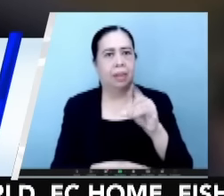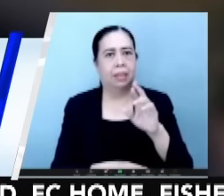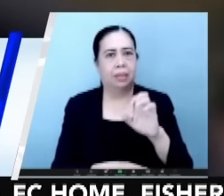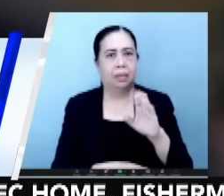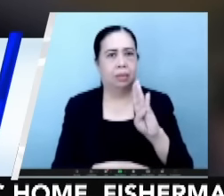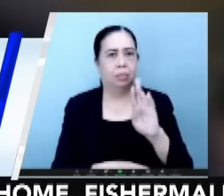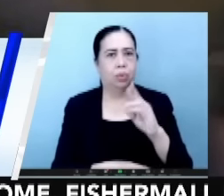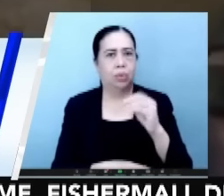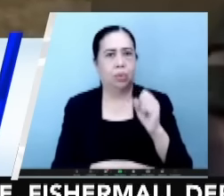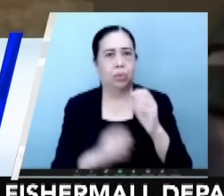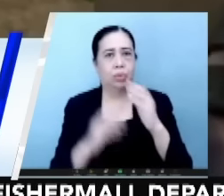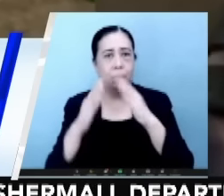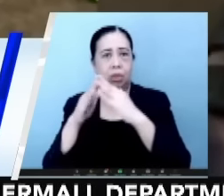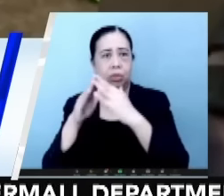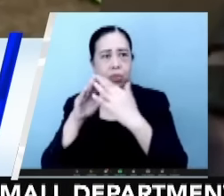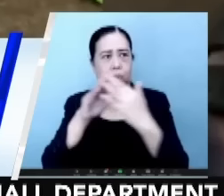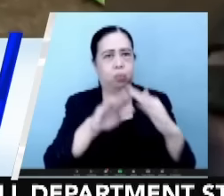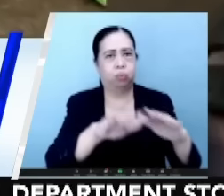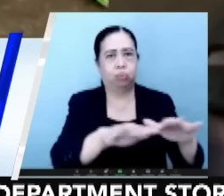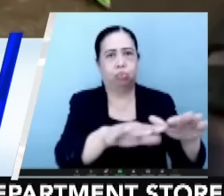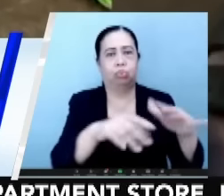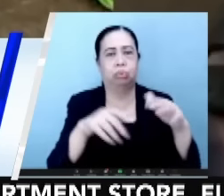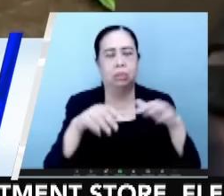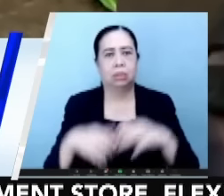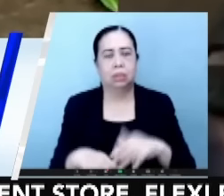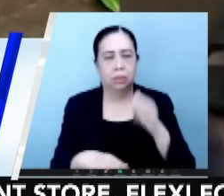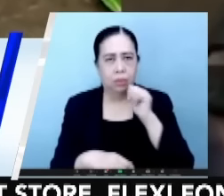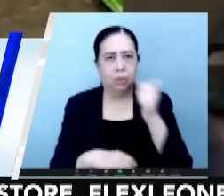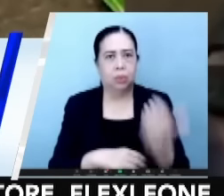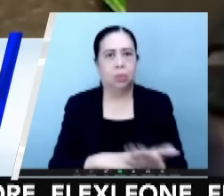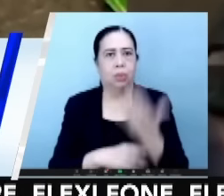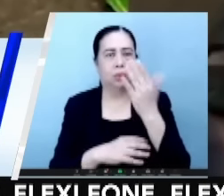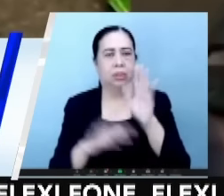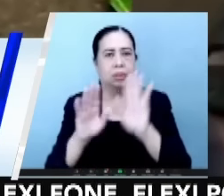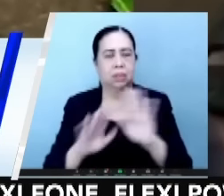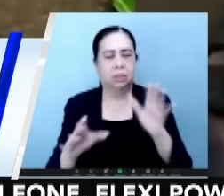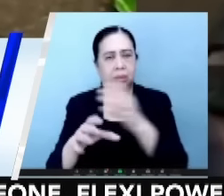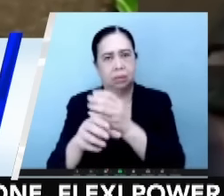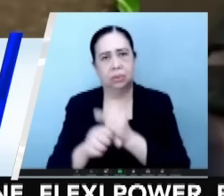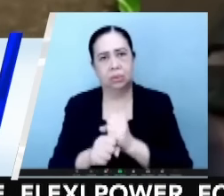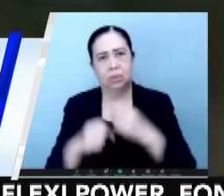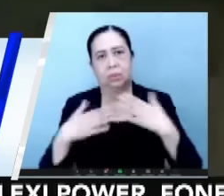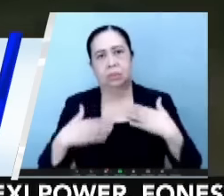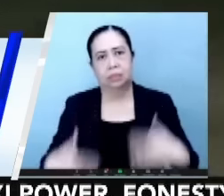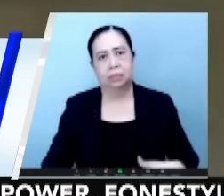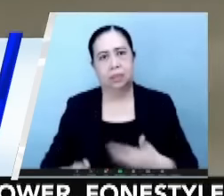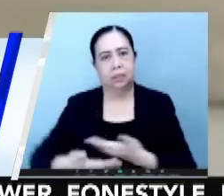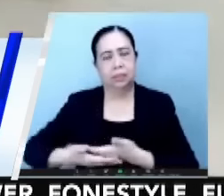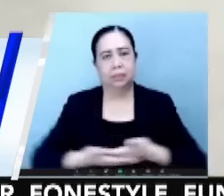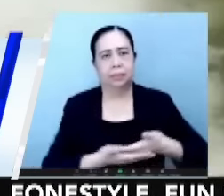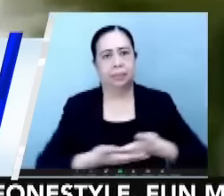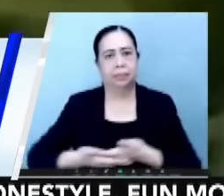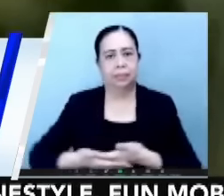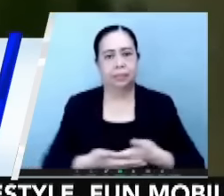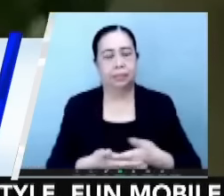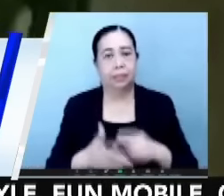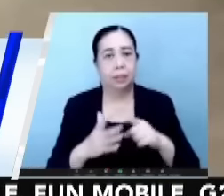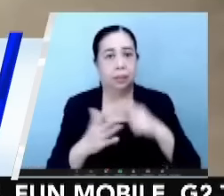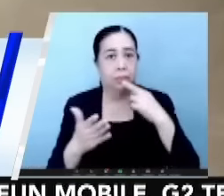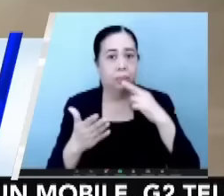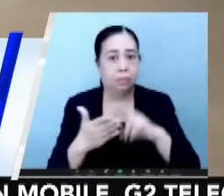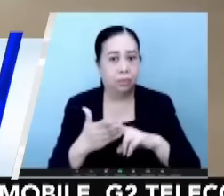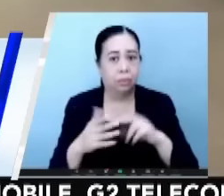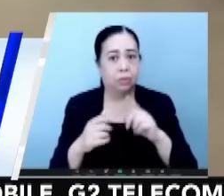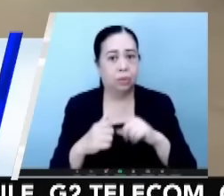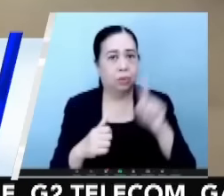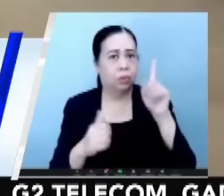bahay Sabado ng gabi. Kinabukasan, araw ng Linggo, na nakuha ang labi ng sanggol. Sa inisyal na ulat, mayigit 1,000